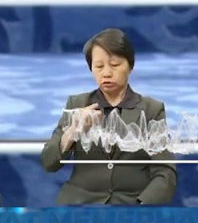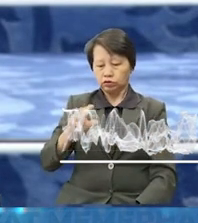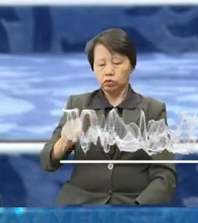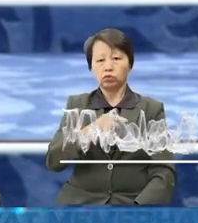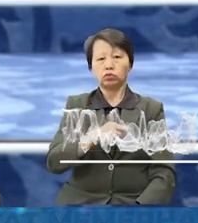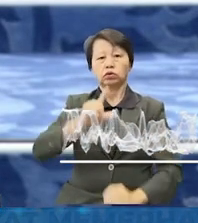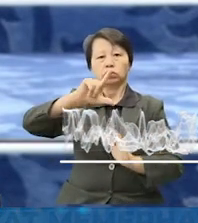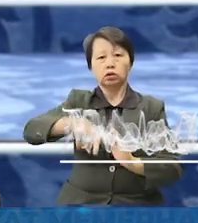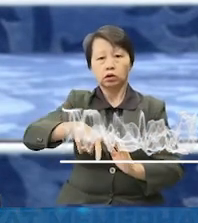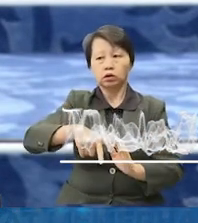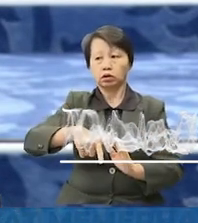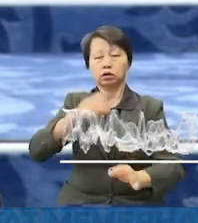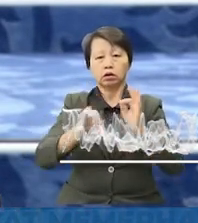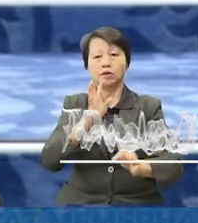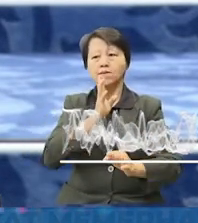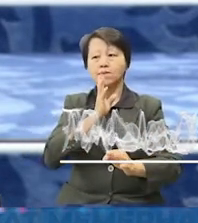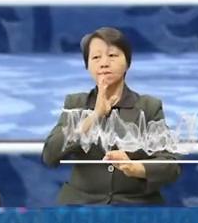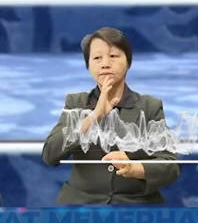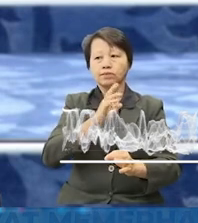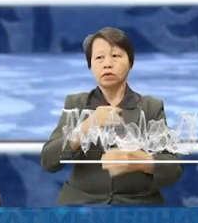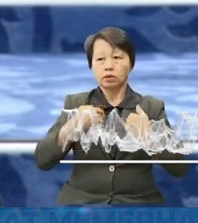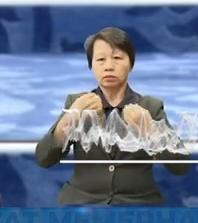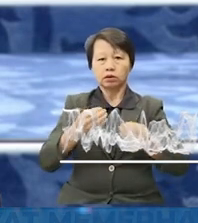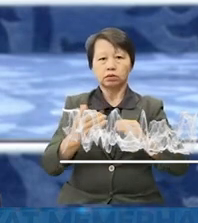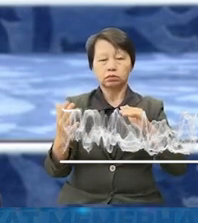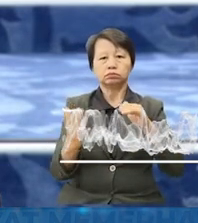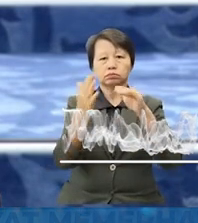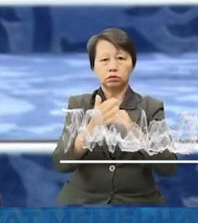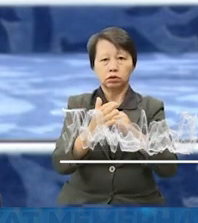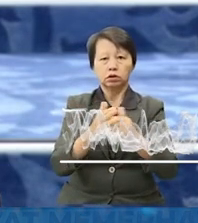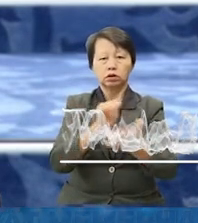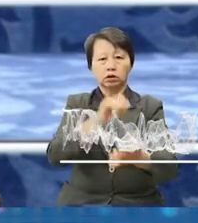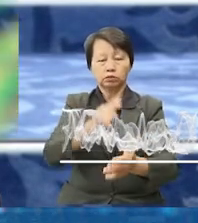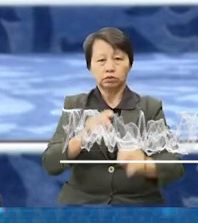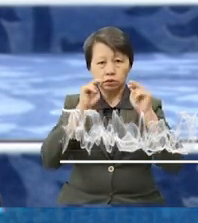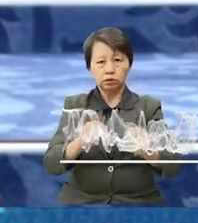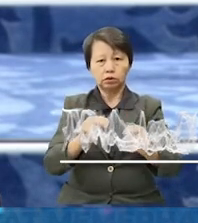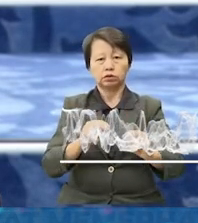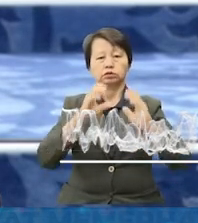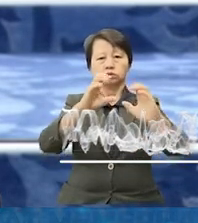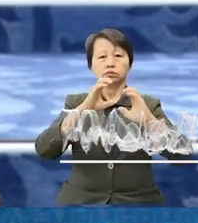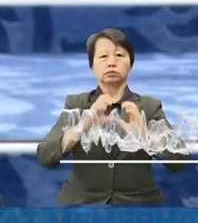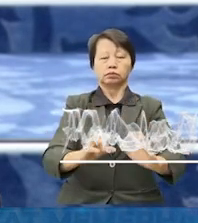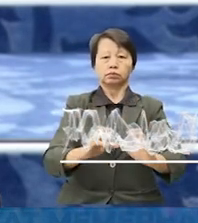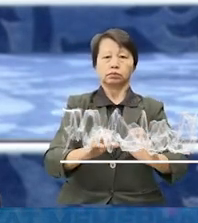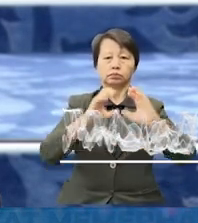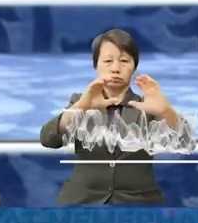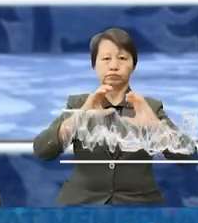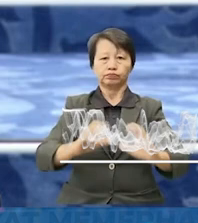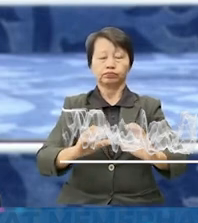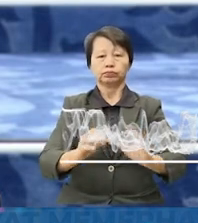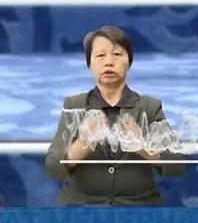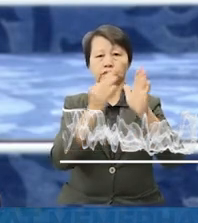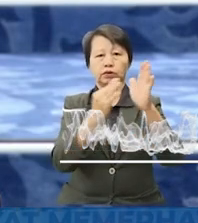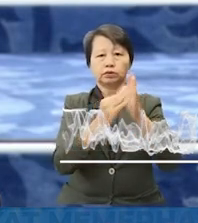ya, kemudiannya kalau dikatakan mengenakan apa-apa sekatan the do's and the don't, itu harus dilihat secara